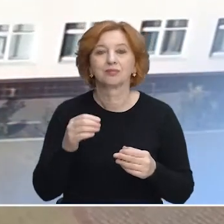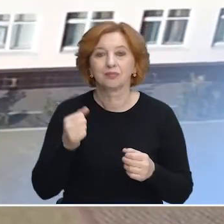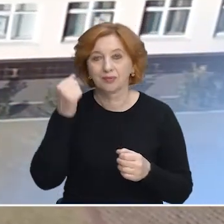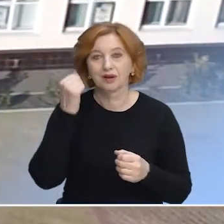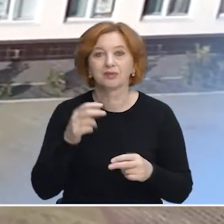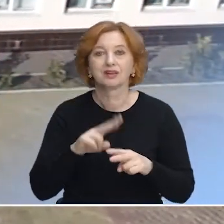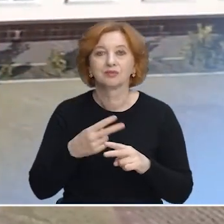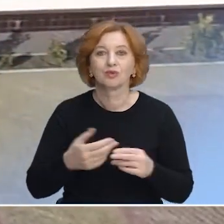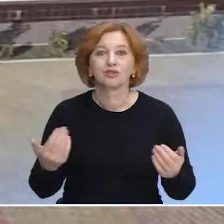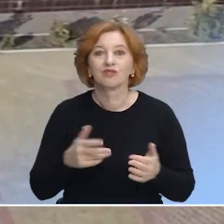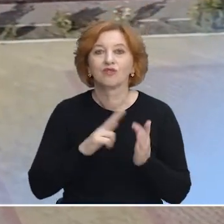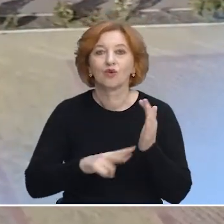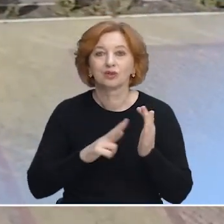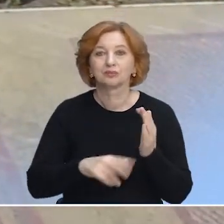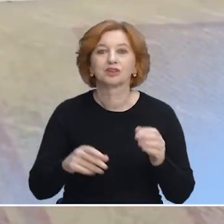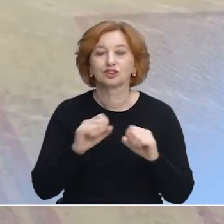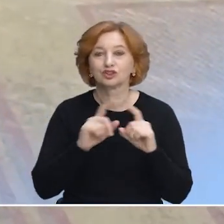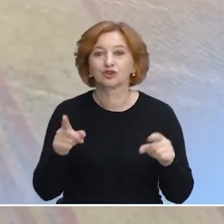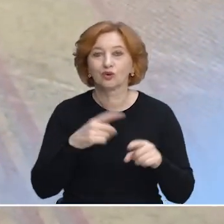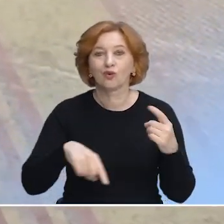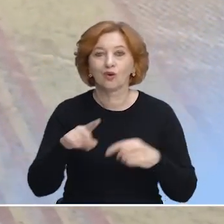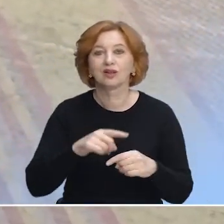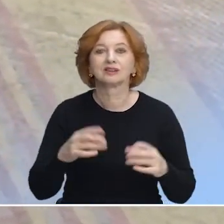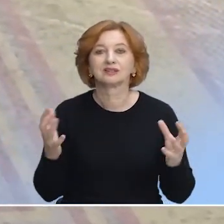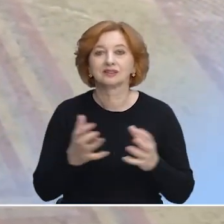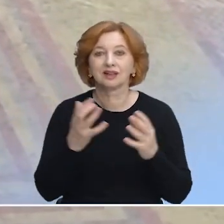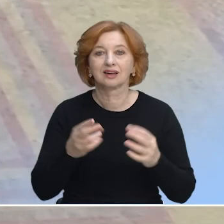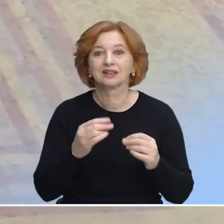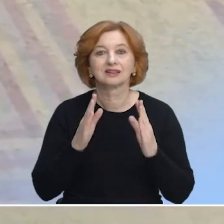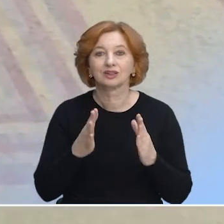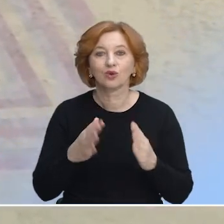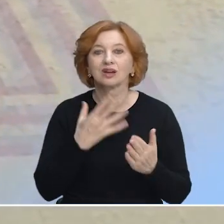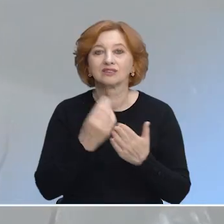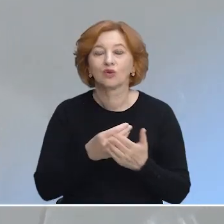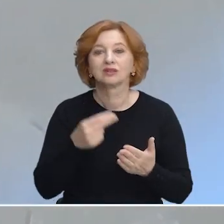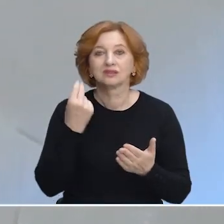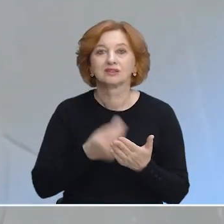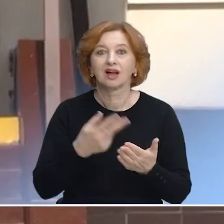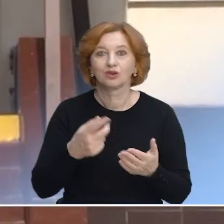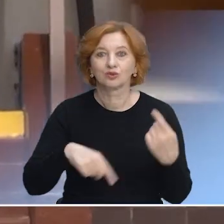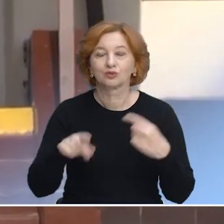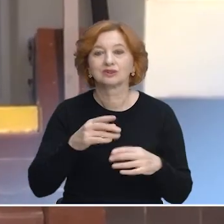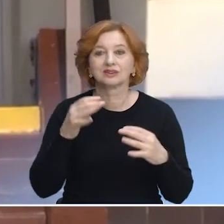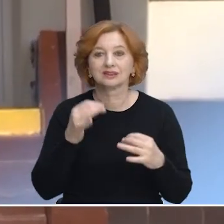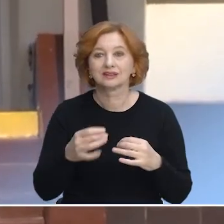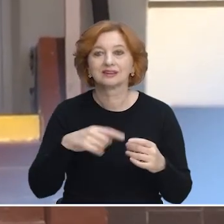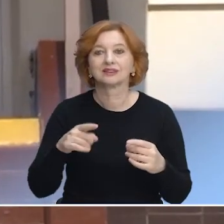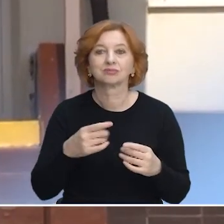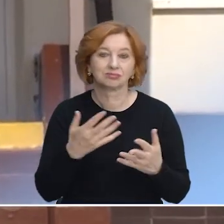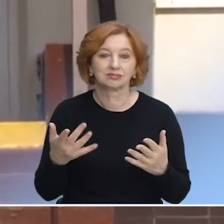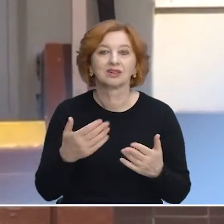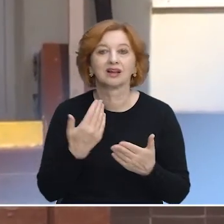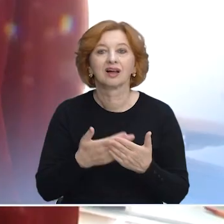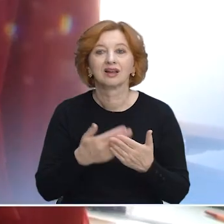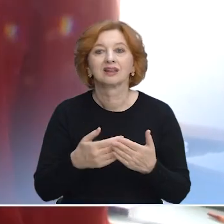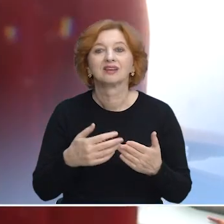чем 80 лет школа номер 5 несколько раз меняла не только свой статус, но и внешний вид. Из каждой из таких историй о жизни и